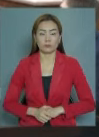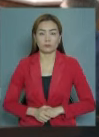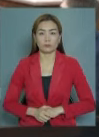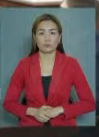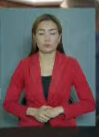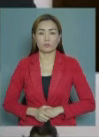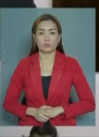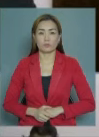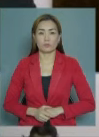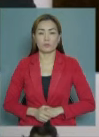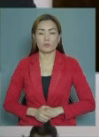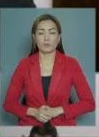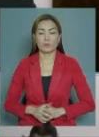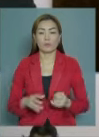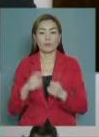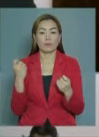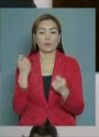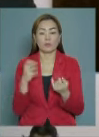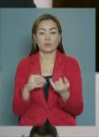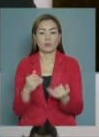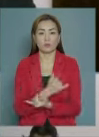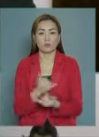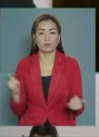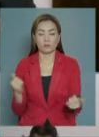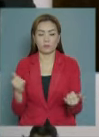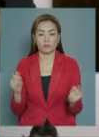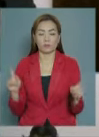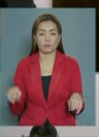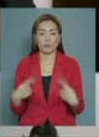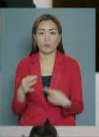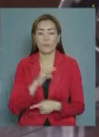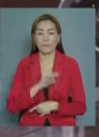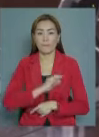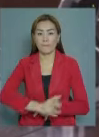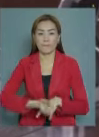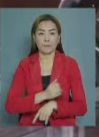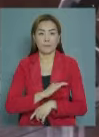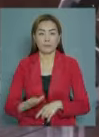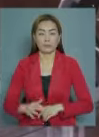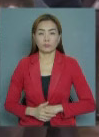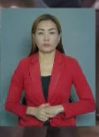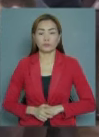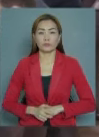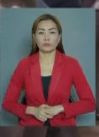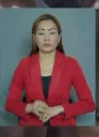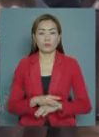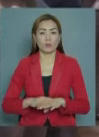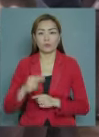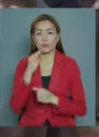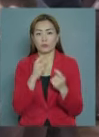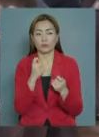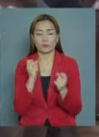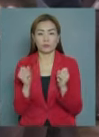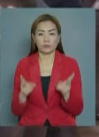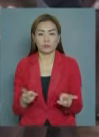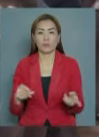Жайылымдық жерлермен қамтамасыз етпейінше мал шаруашылығын толыққанды дамыту мүмкін емес. Бұл еліміздің азық-түлік